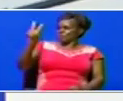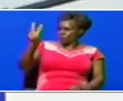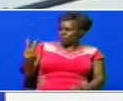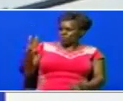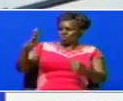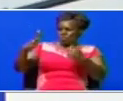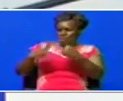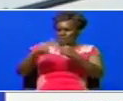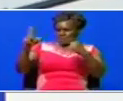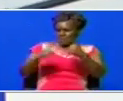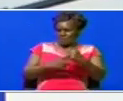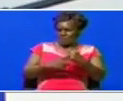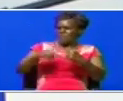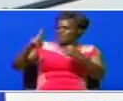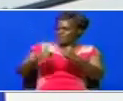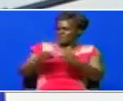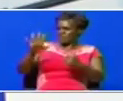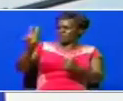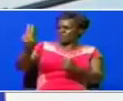297, 652,